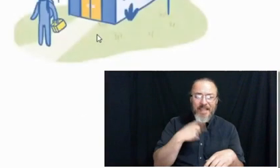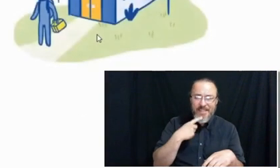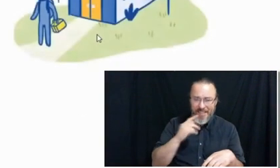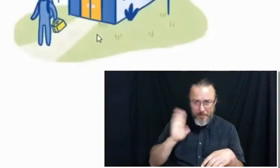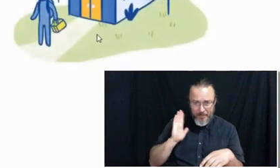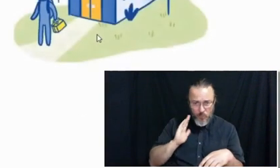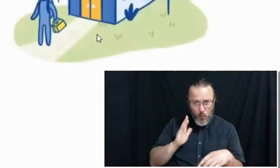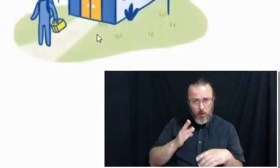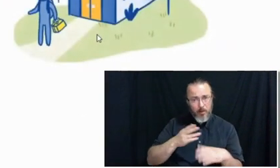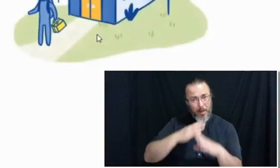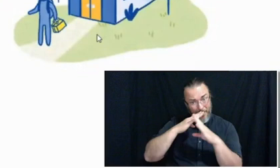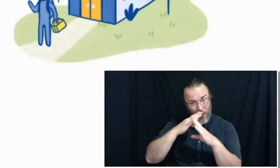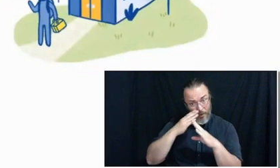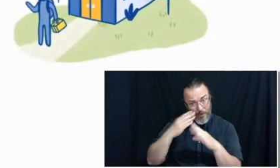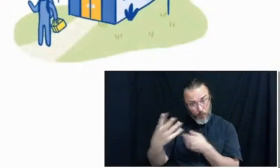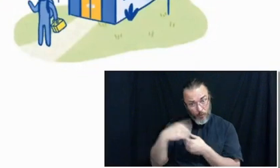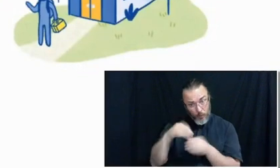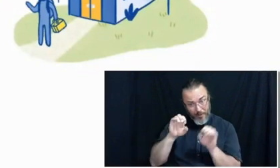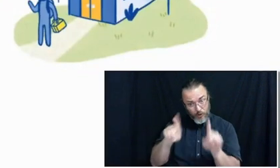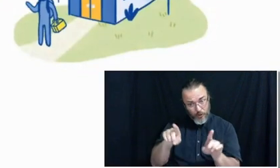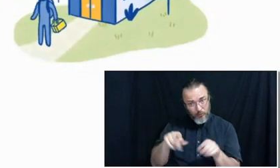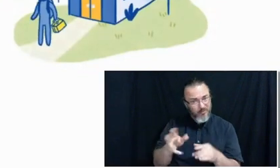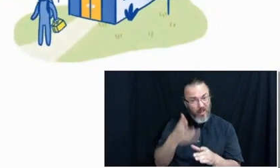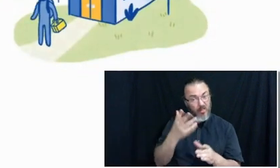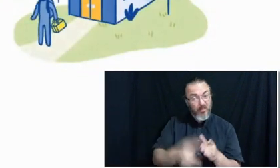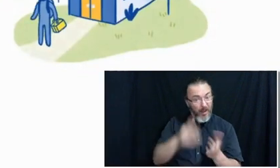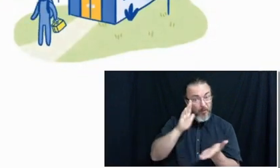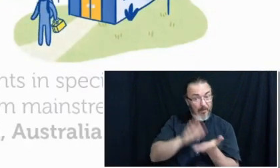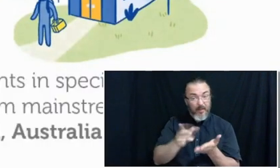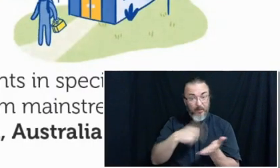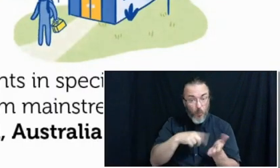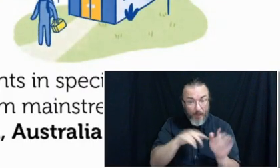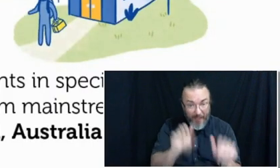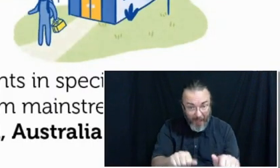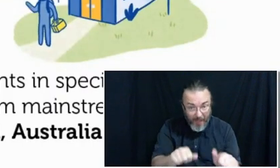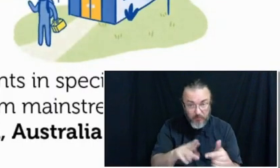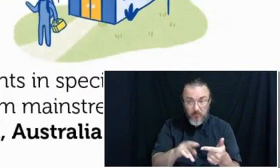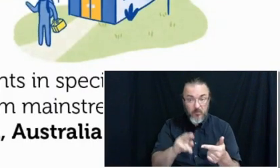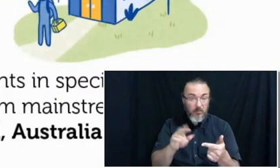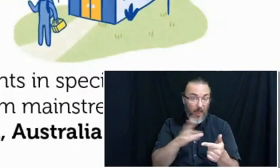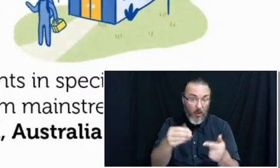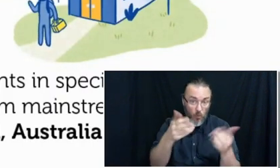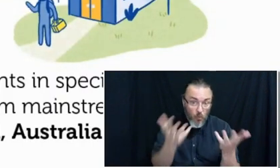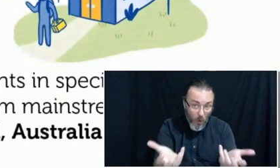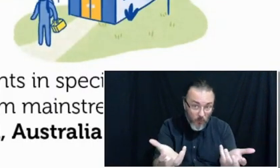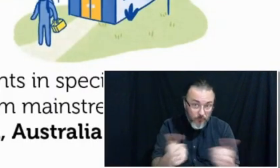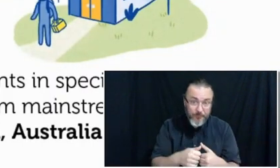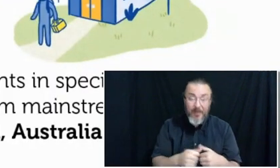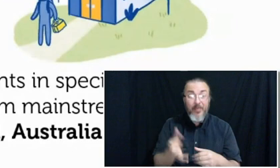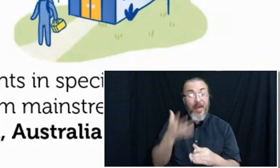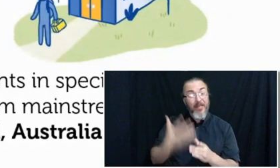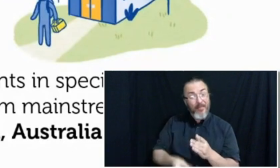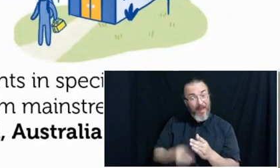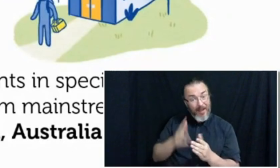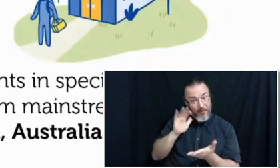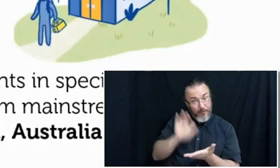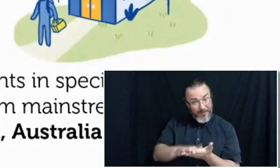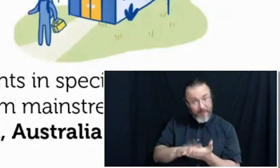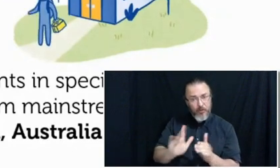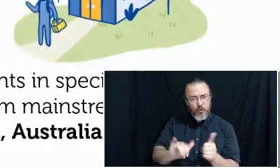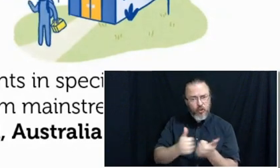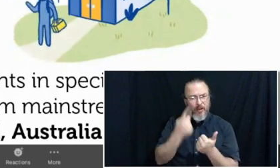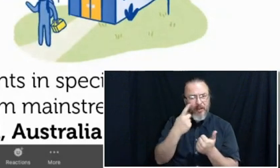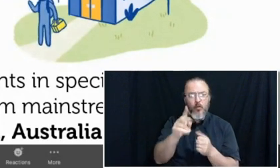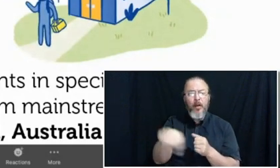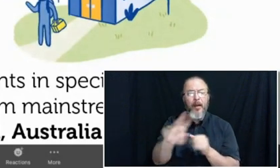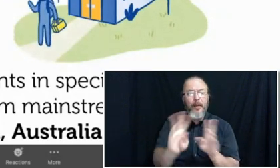à l'inclusion dans l'éducation, c'est le manque de conviction que cela est possible et souhaitable. Cette absence de conviction n'est pas seulement un